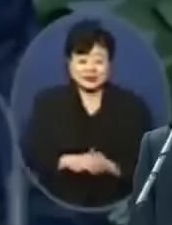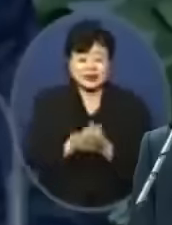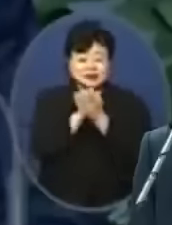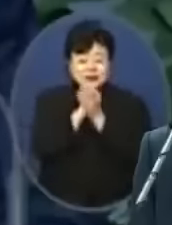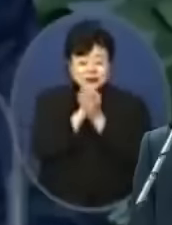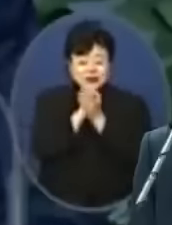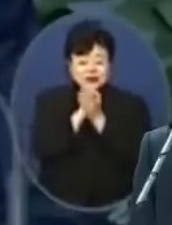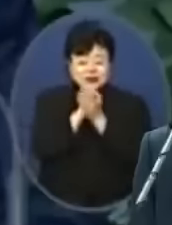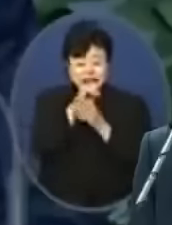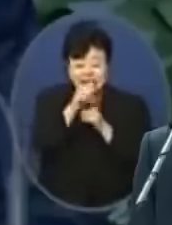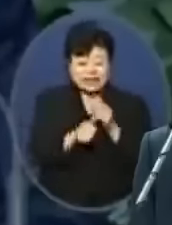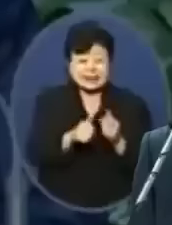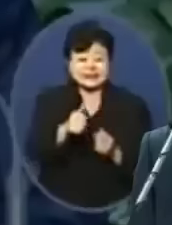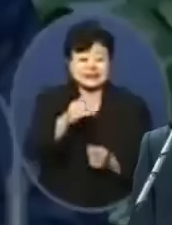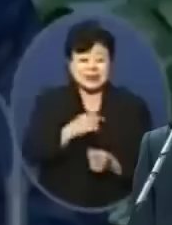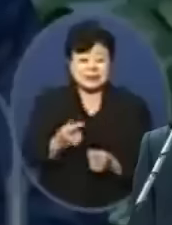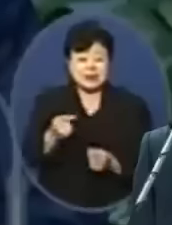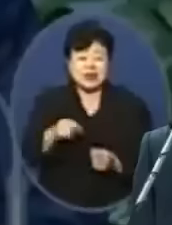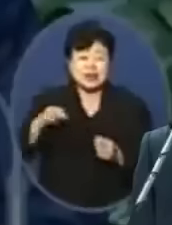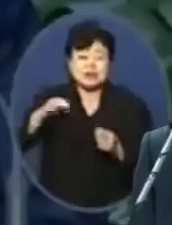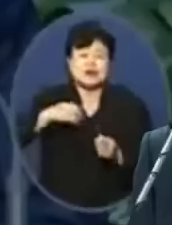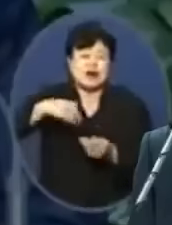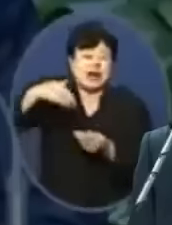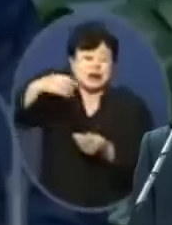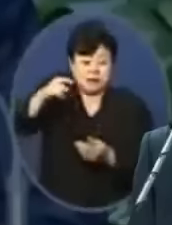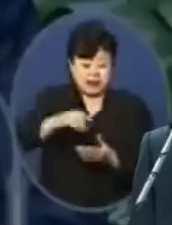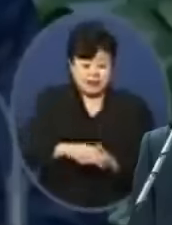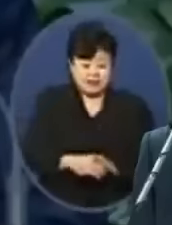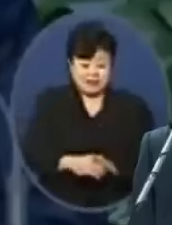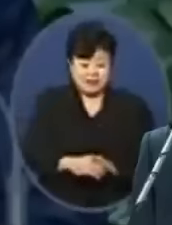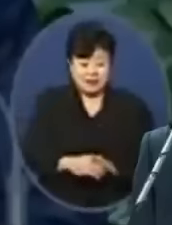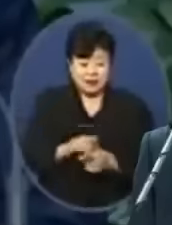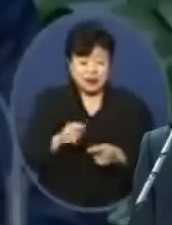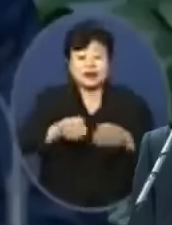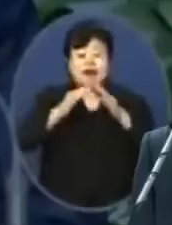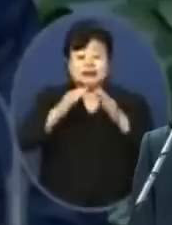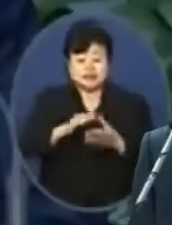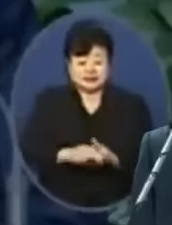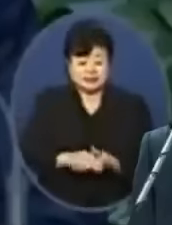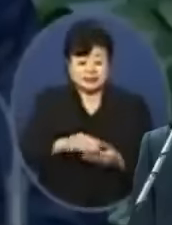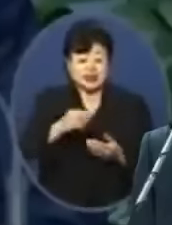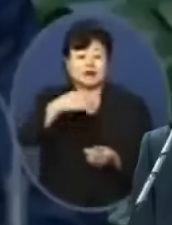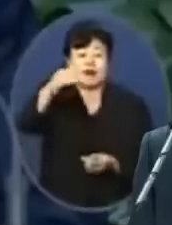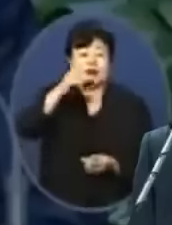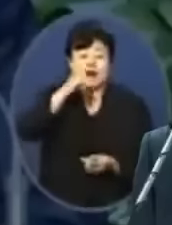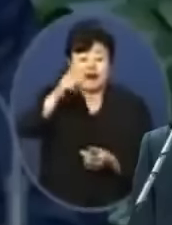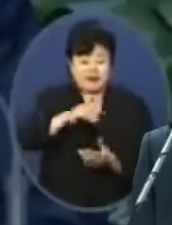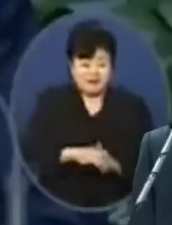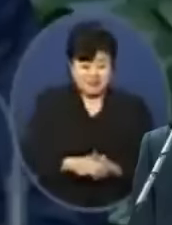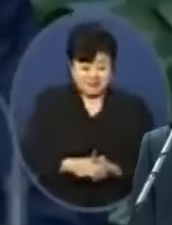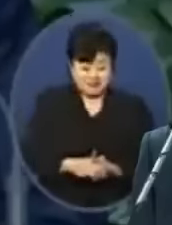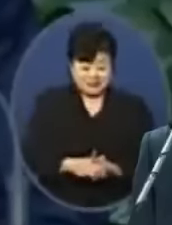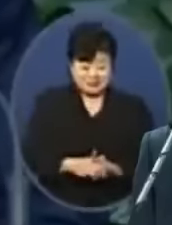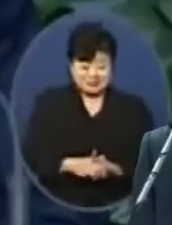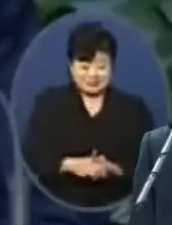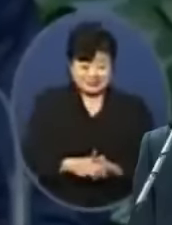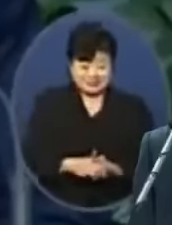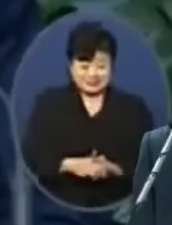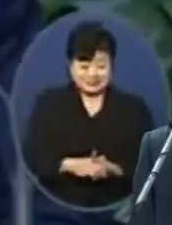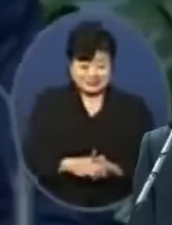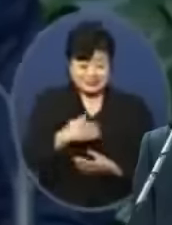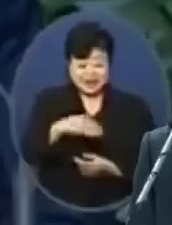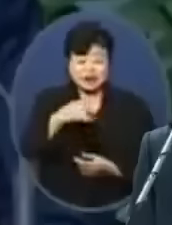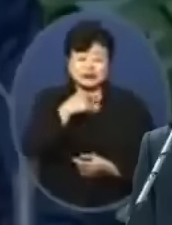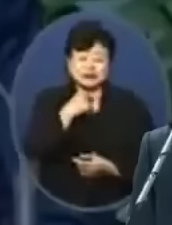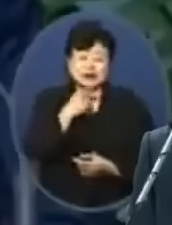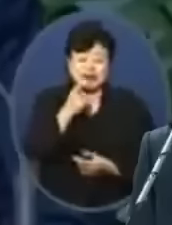기도하는 길을 하나님 날 빨리 불러주십시오. 교회 다 짓고 나면 데리고 오겠다고 안 했습니까? 나 가고